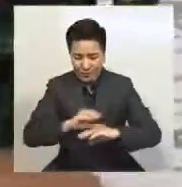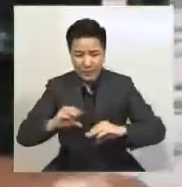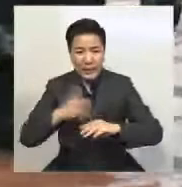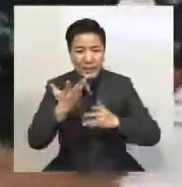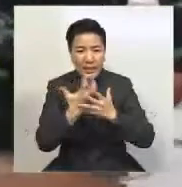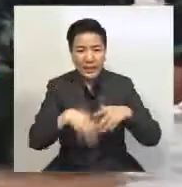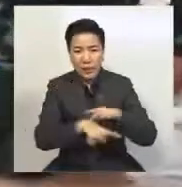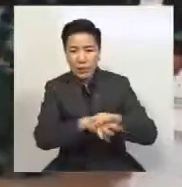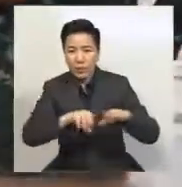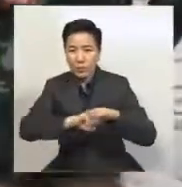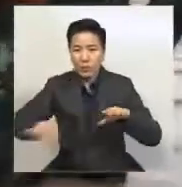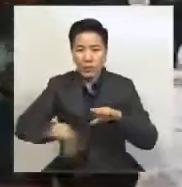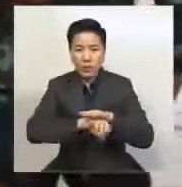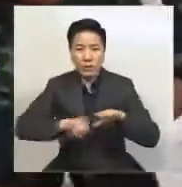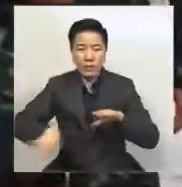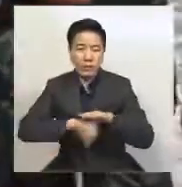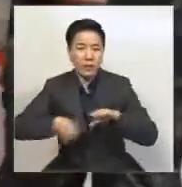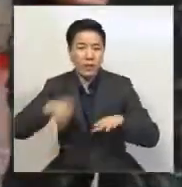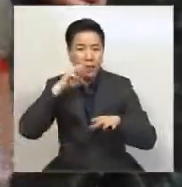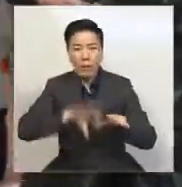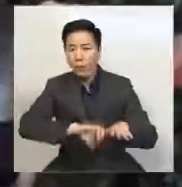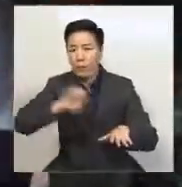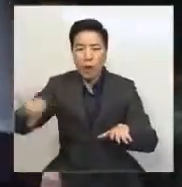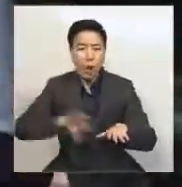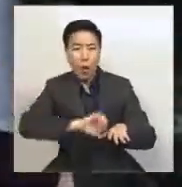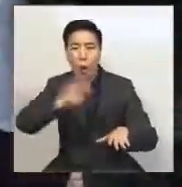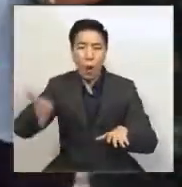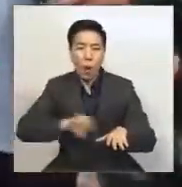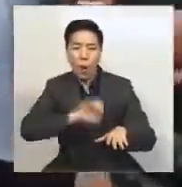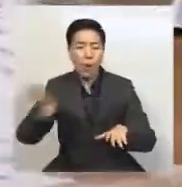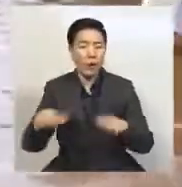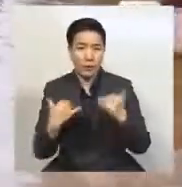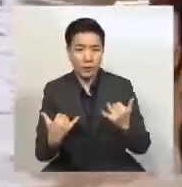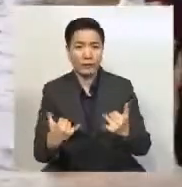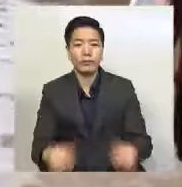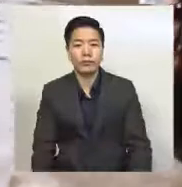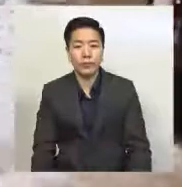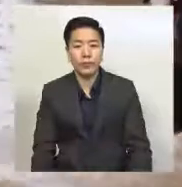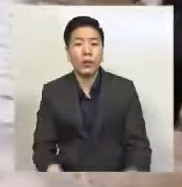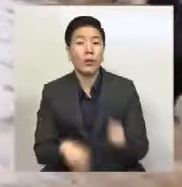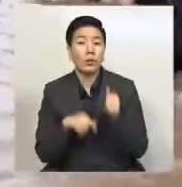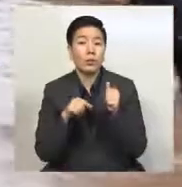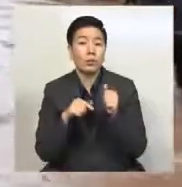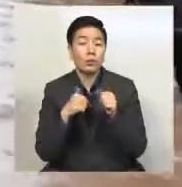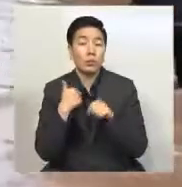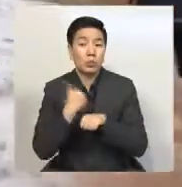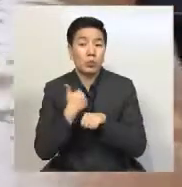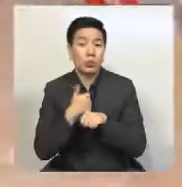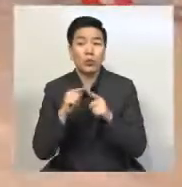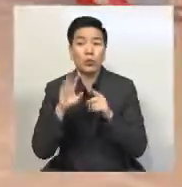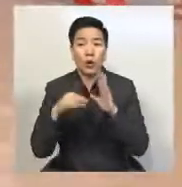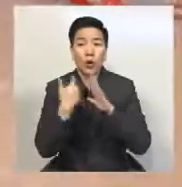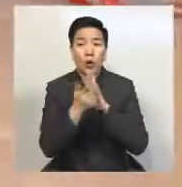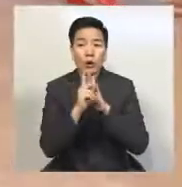สูบน้ำเร่งสูบน้ำที่ท่วมขังภายในโรงเรียนออกมานอกโรงเรียนผู้ว่าราชการจังหวัดขอนแก่นกล่าวว่า